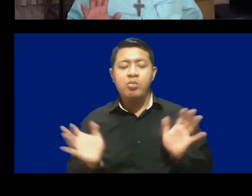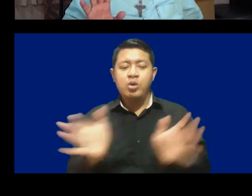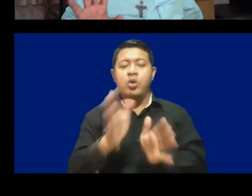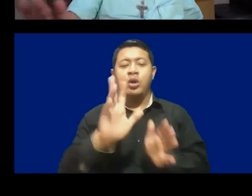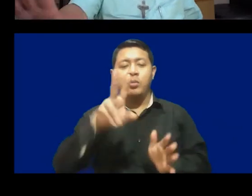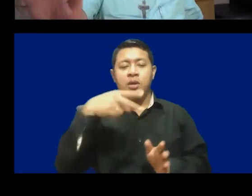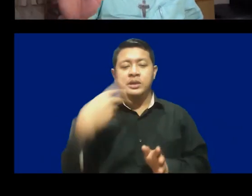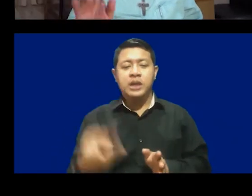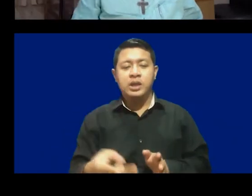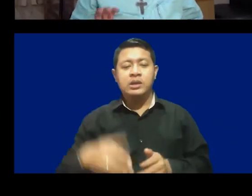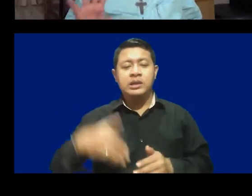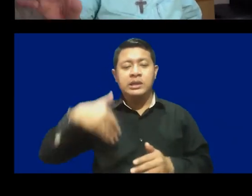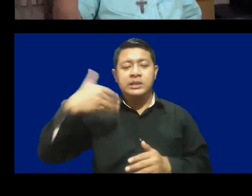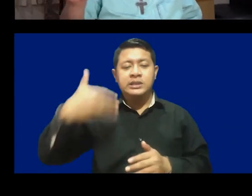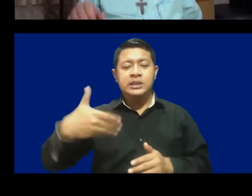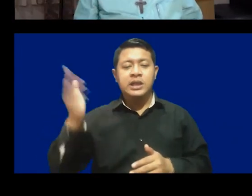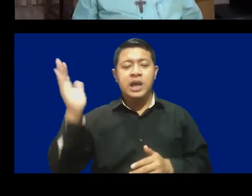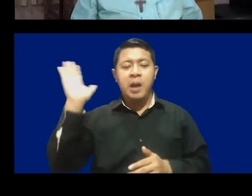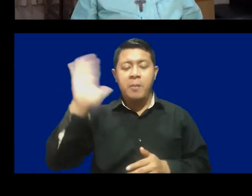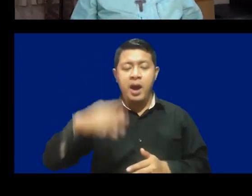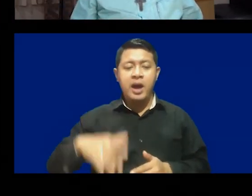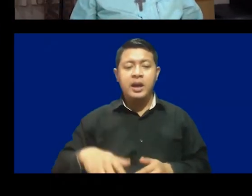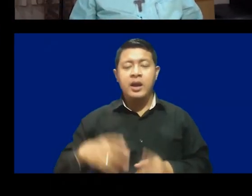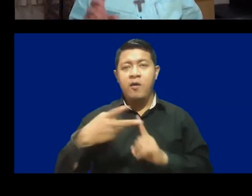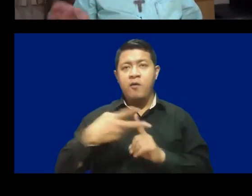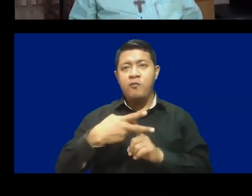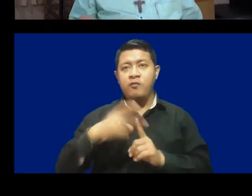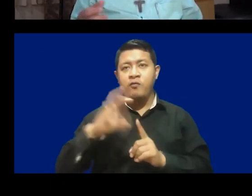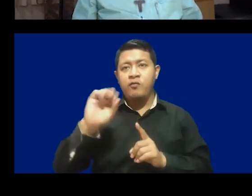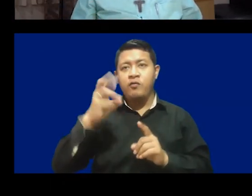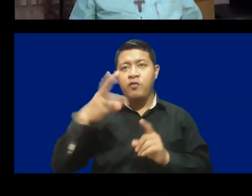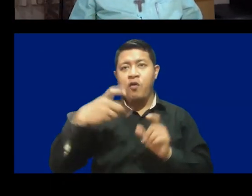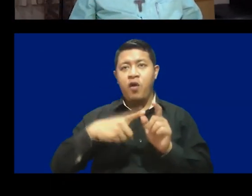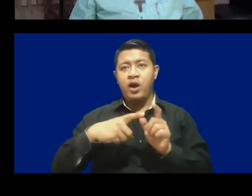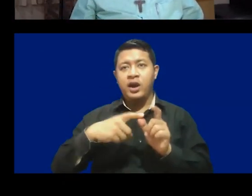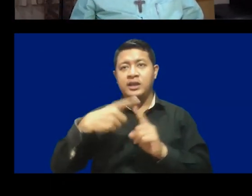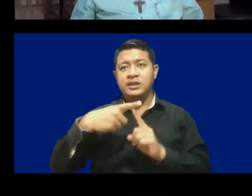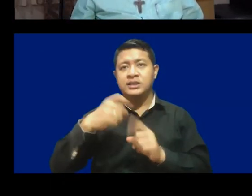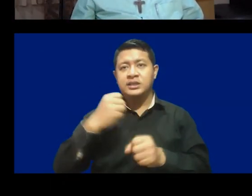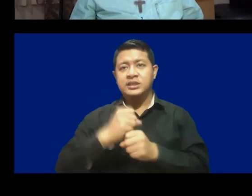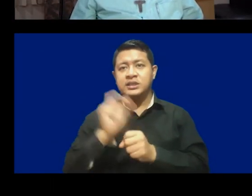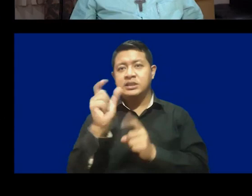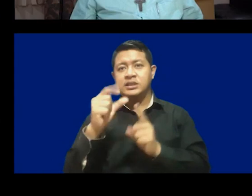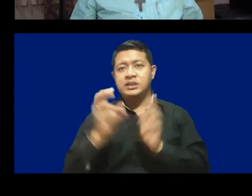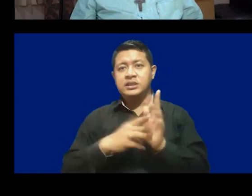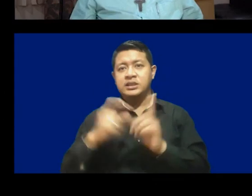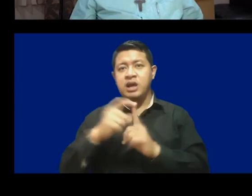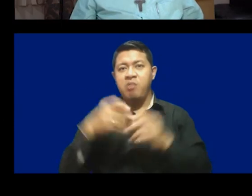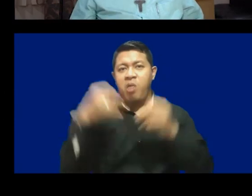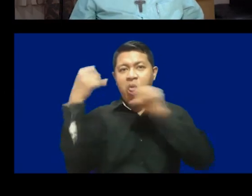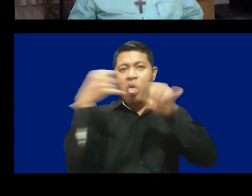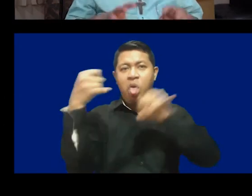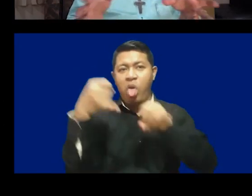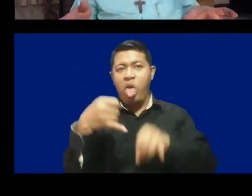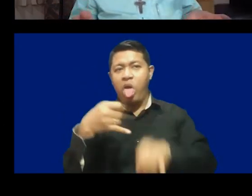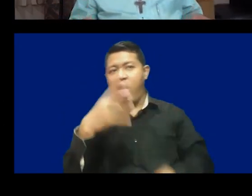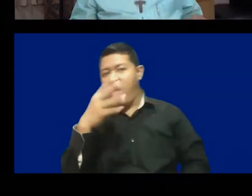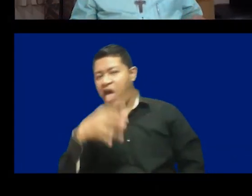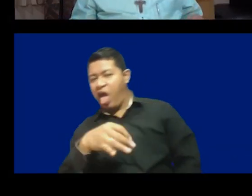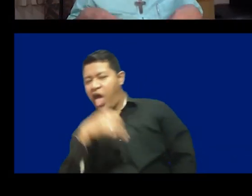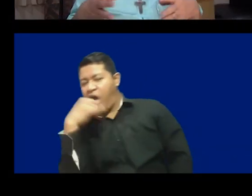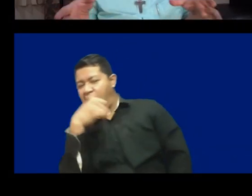melempar, mendorong sampai jatuh. Setiap hari, si Forrest Gump ini banyak mengalami